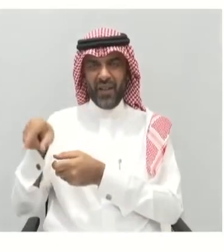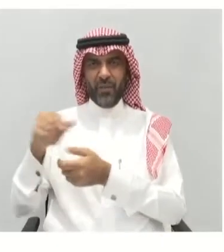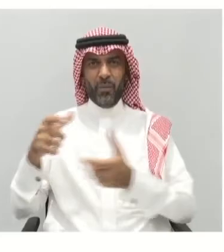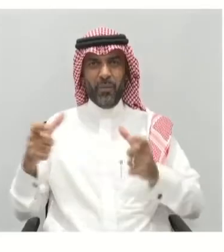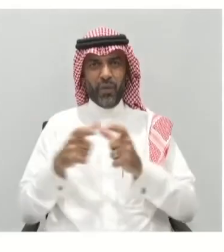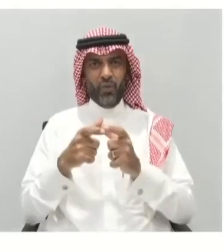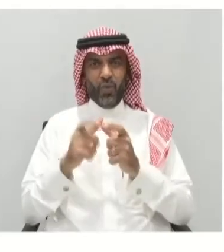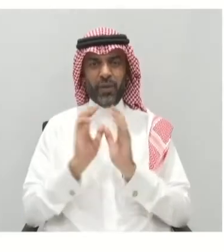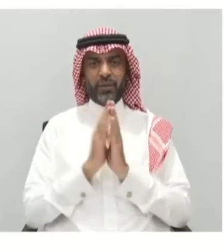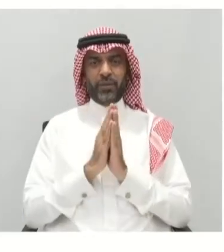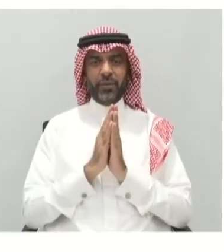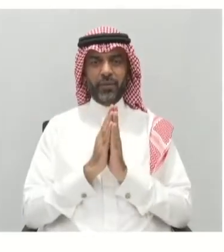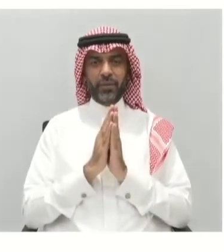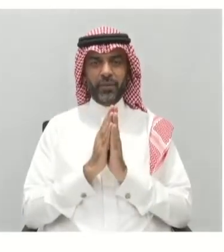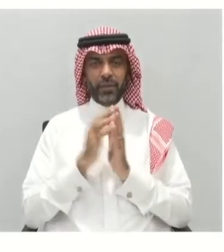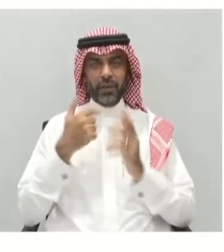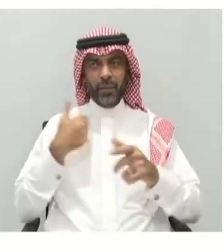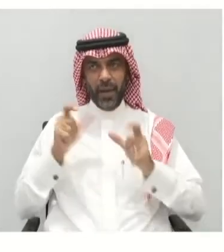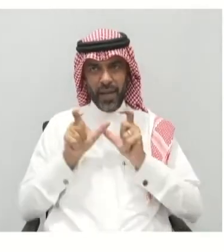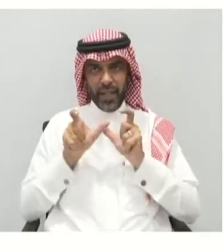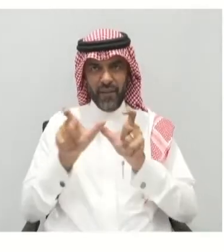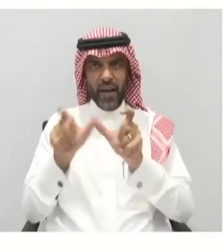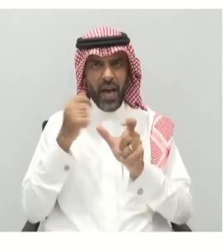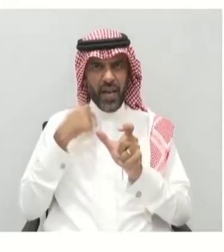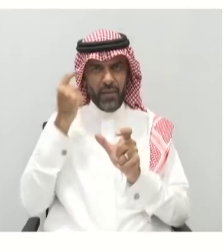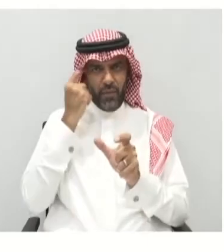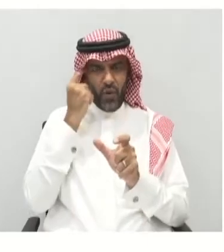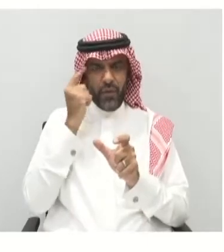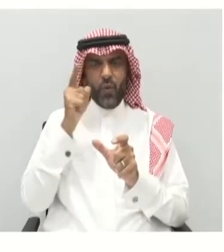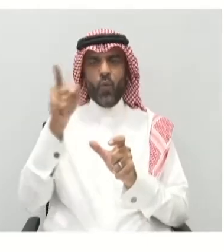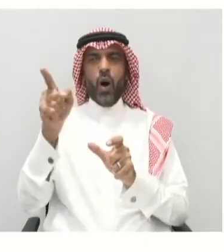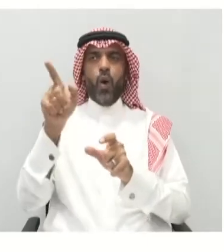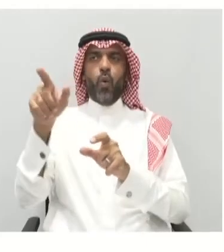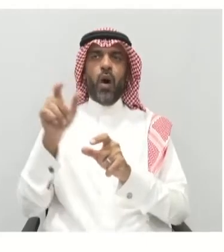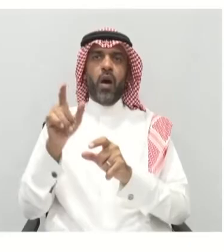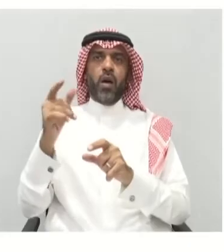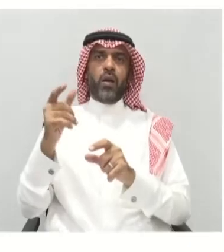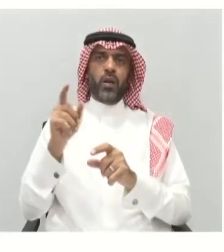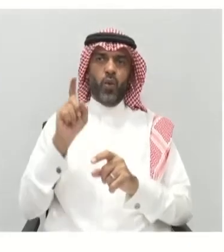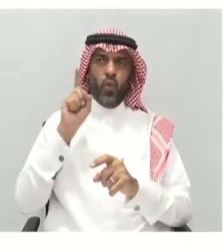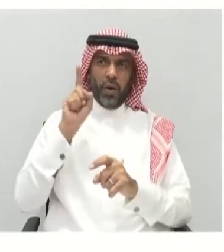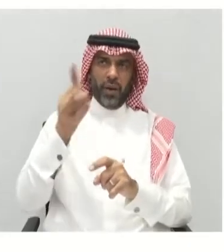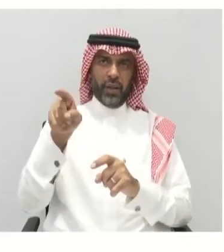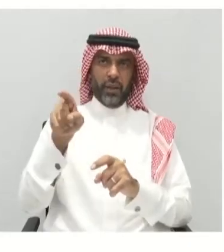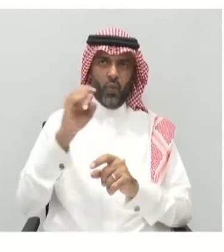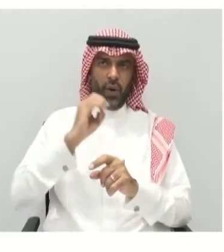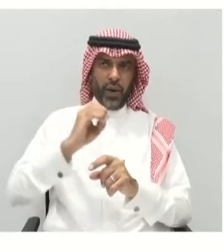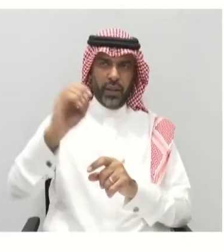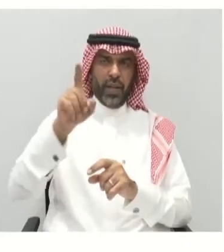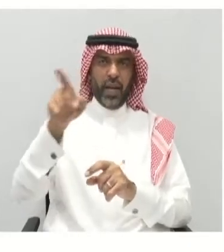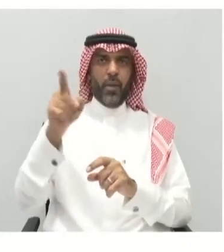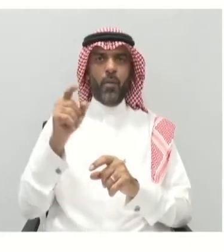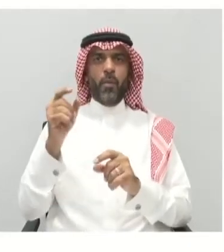موقفه طيب نتوقف هنا قبل ما نكمل التدريب هنا هنا